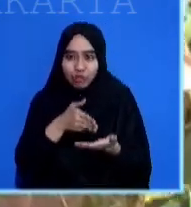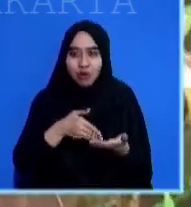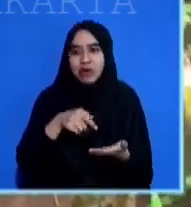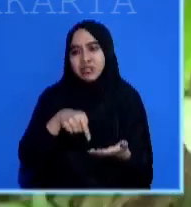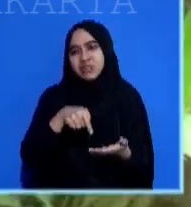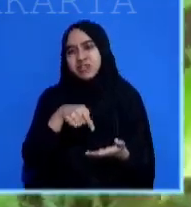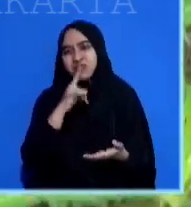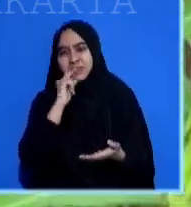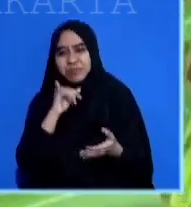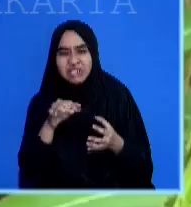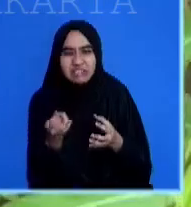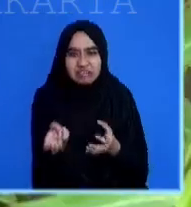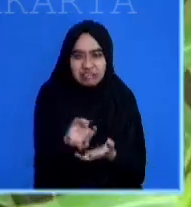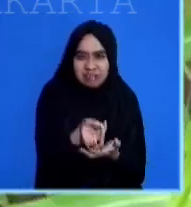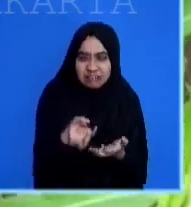tetanen